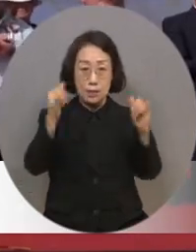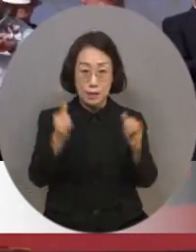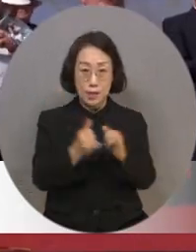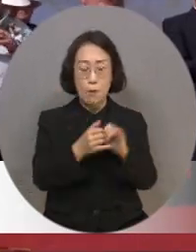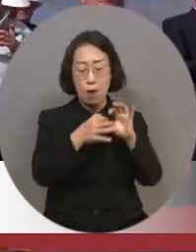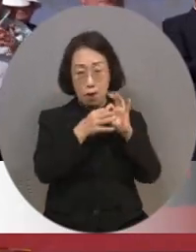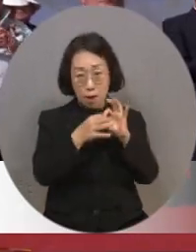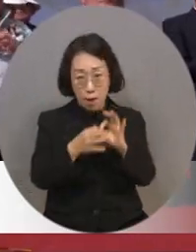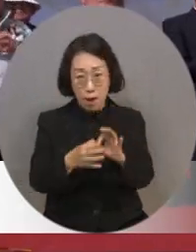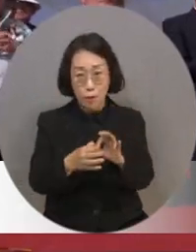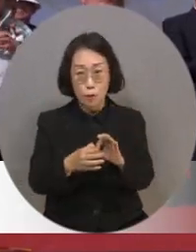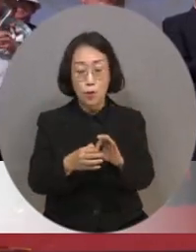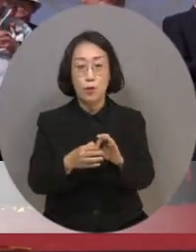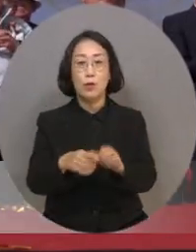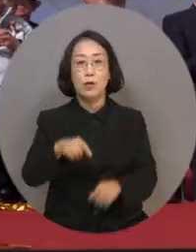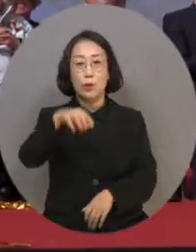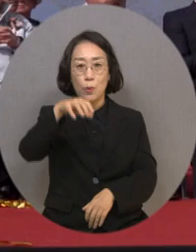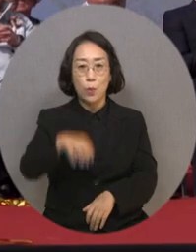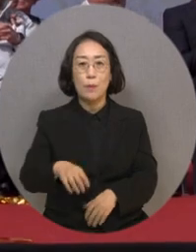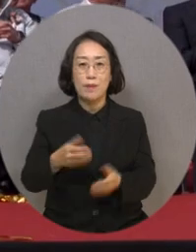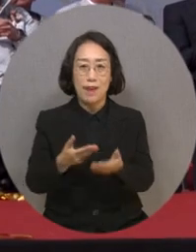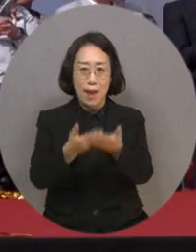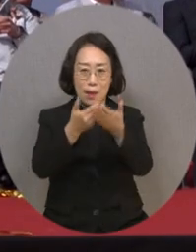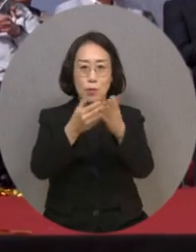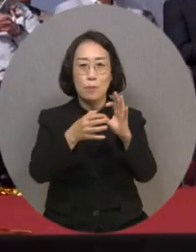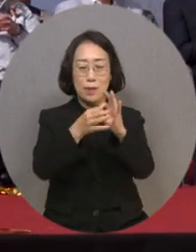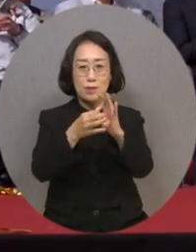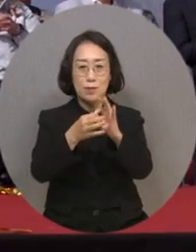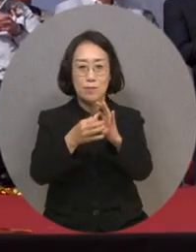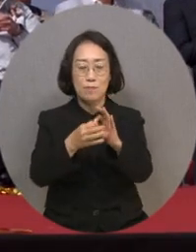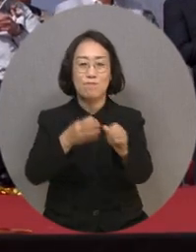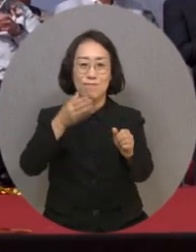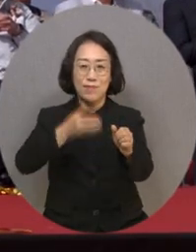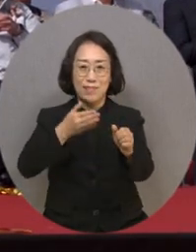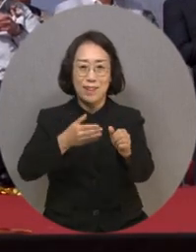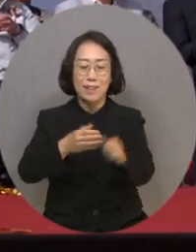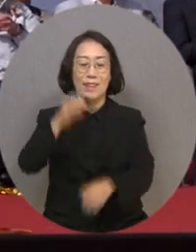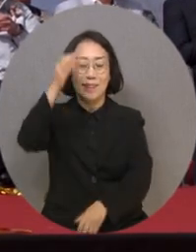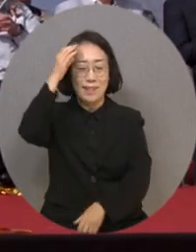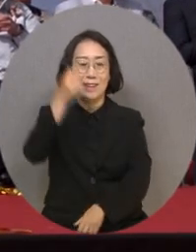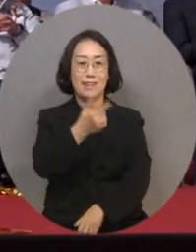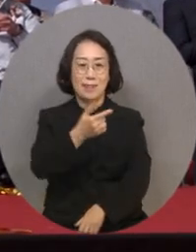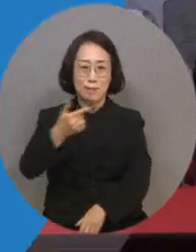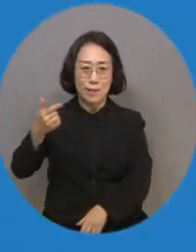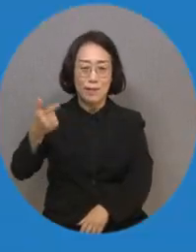만드는데 전남도가 앞장서길 기대합니다. 복지TV 뉴스 김민재입니다.